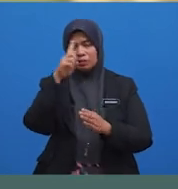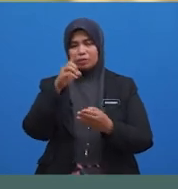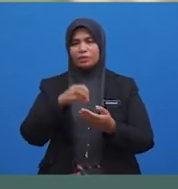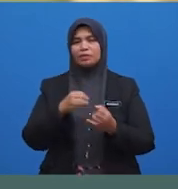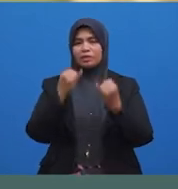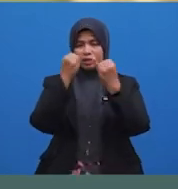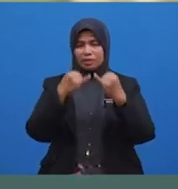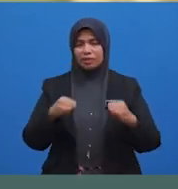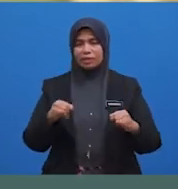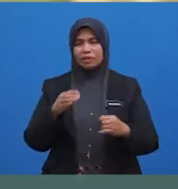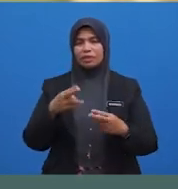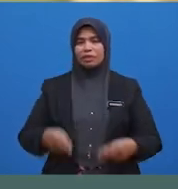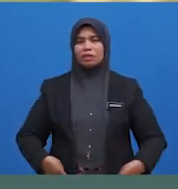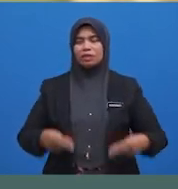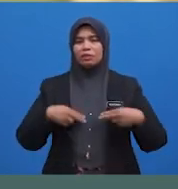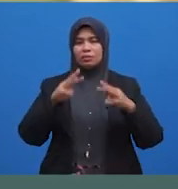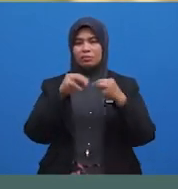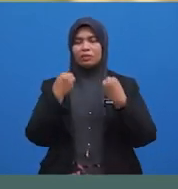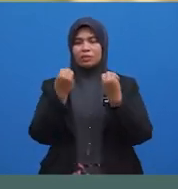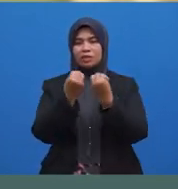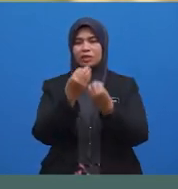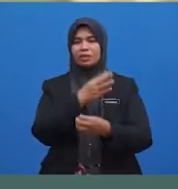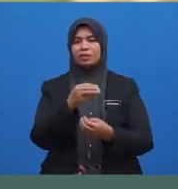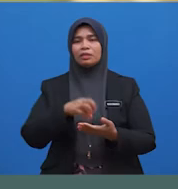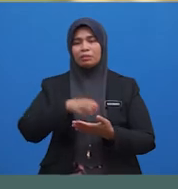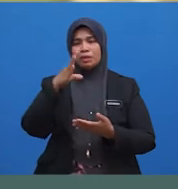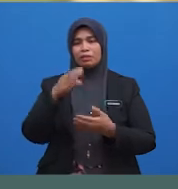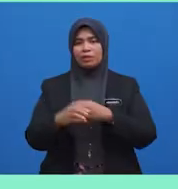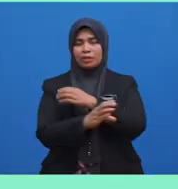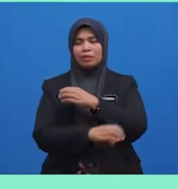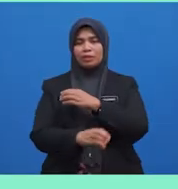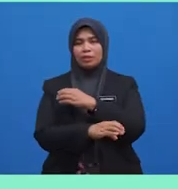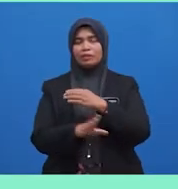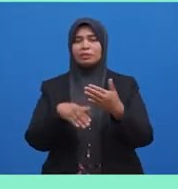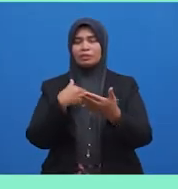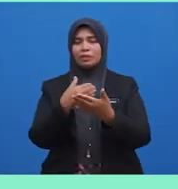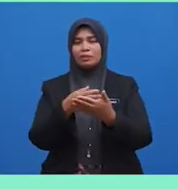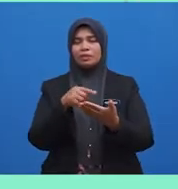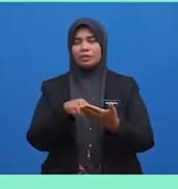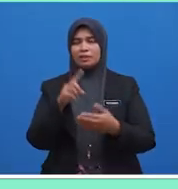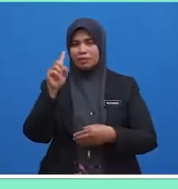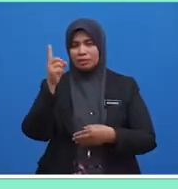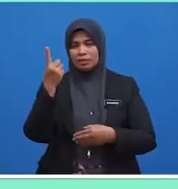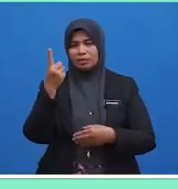untuk kesejahteraan hidup masyarakat dan kemakmuran negara. Sampai di sini sahaja